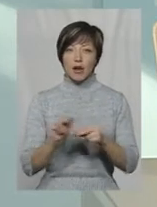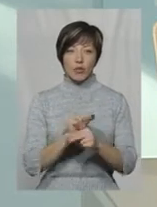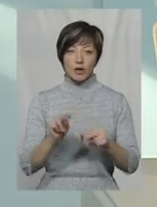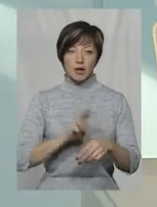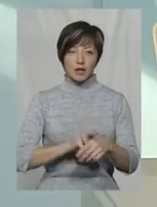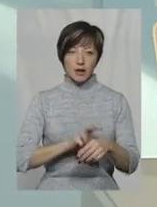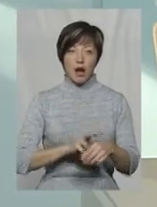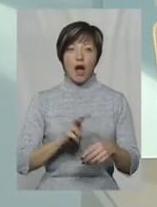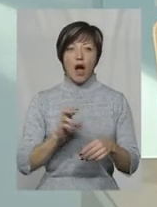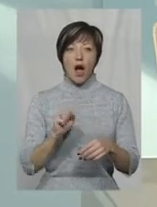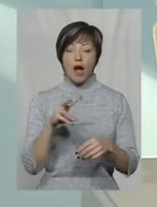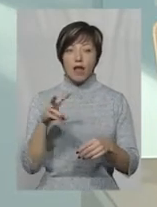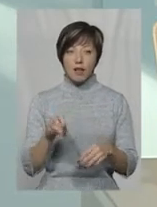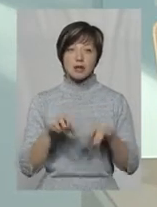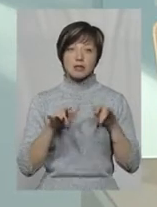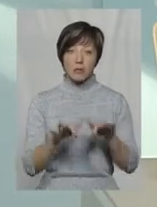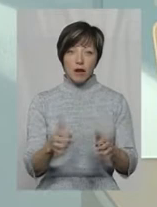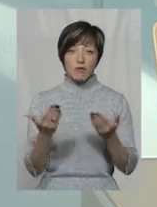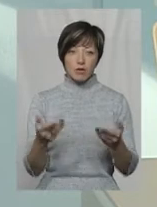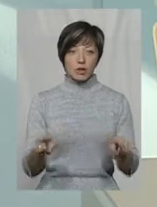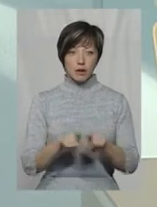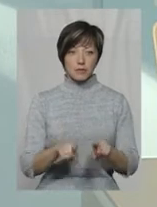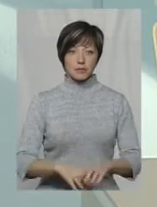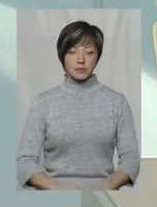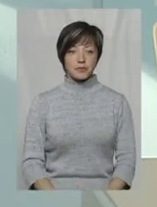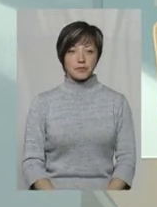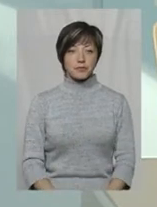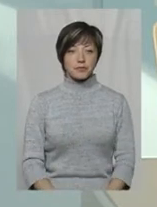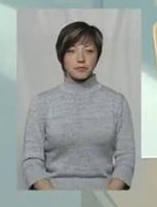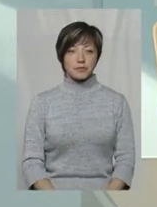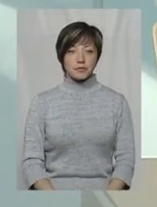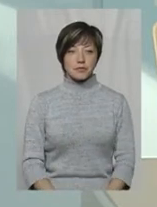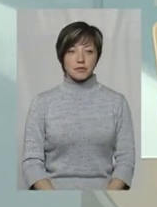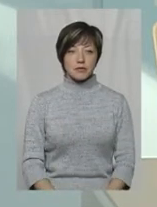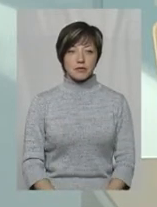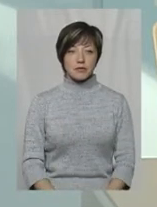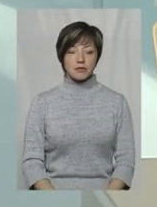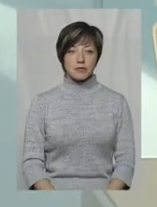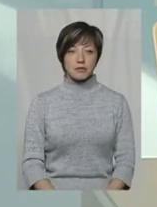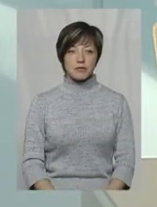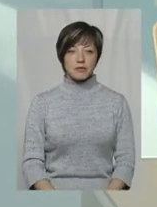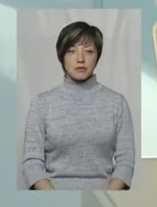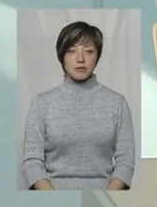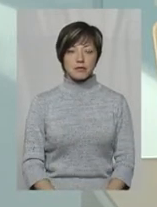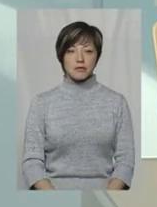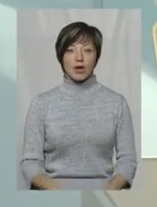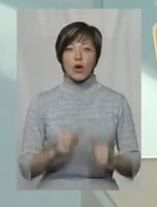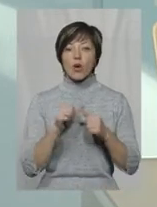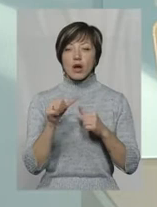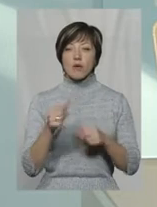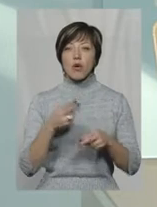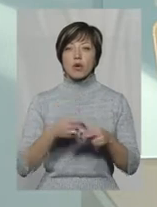лікар, я епідеміолог, але справа от так обстоїть. Практично протипоказів, окрім